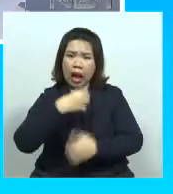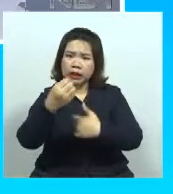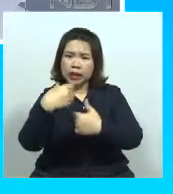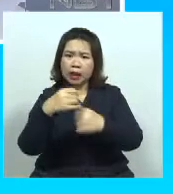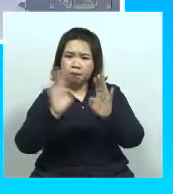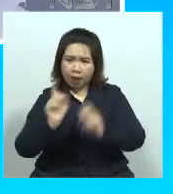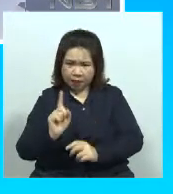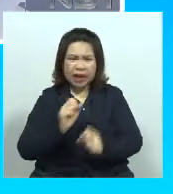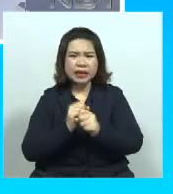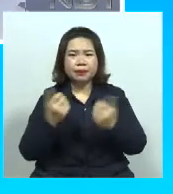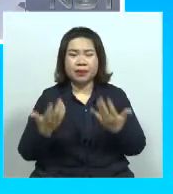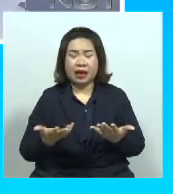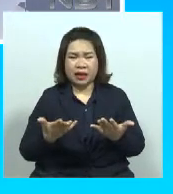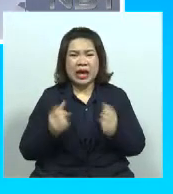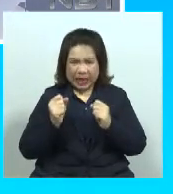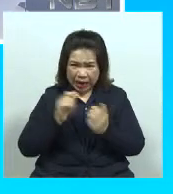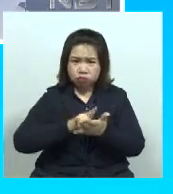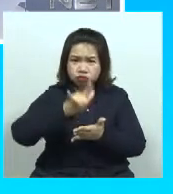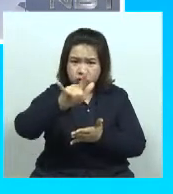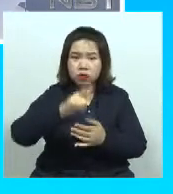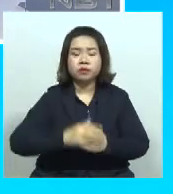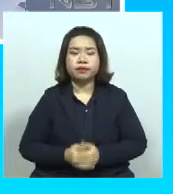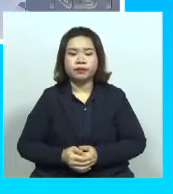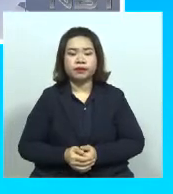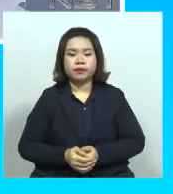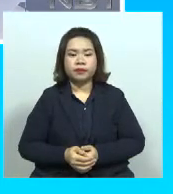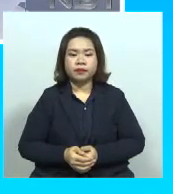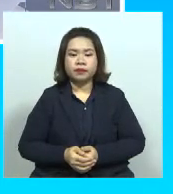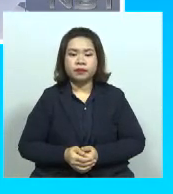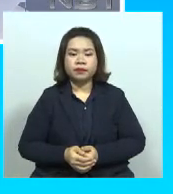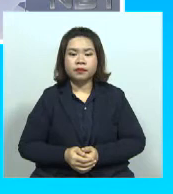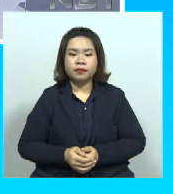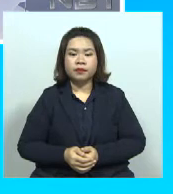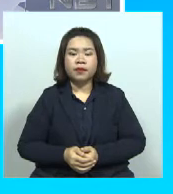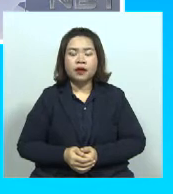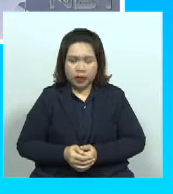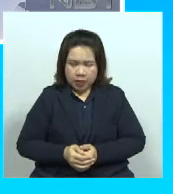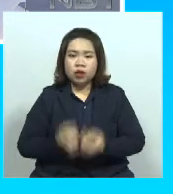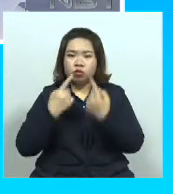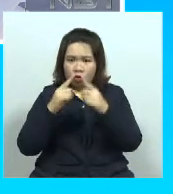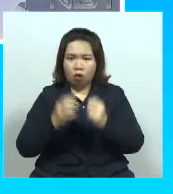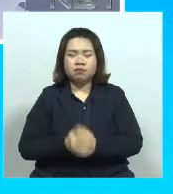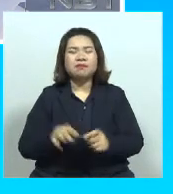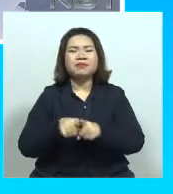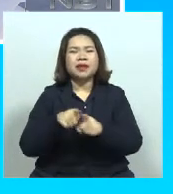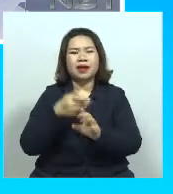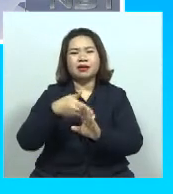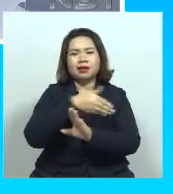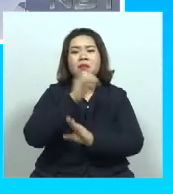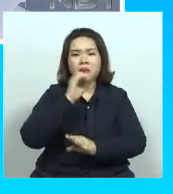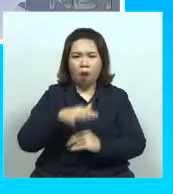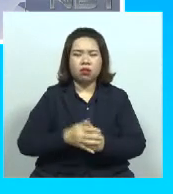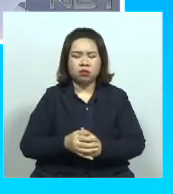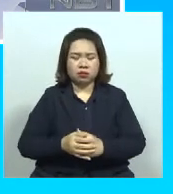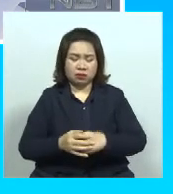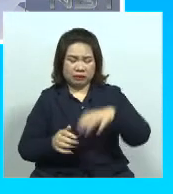รจะทำยังไงดีสำหรับคนที่กำลังเดินทางไปอะค่ะ ครับก็อย่างที่เรียนตอนแรกนะครับขอให้หลีกเลี่ยงเข้าม